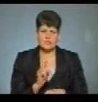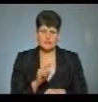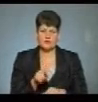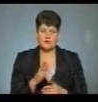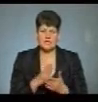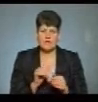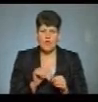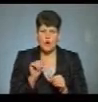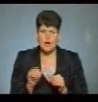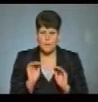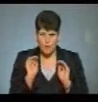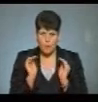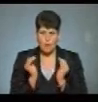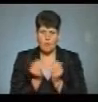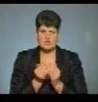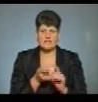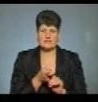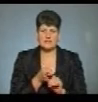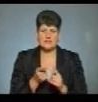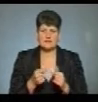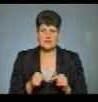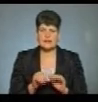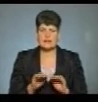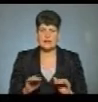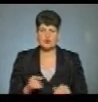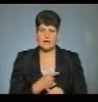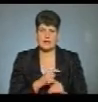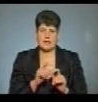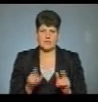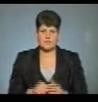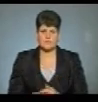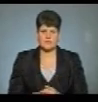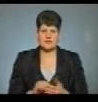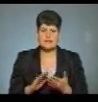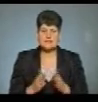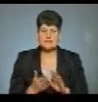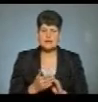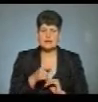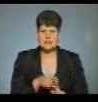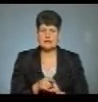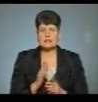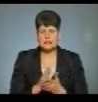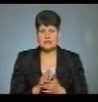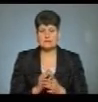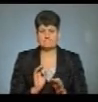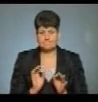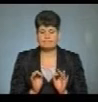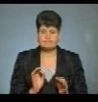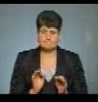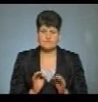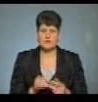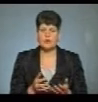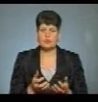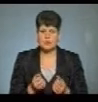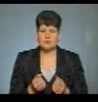перебувають в окремому боксі інфекційного відділення дитячої лікарні. Стан їх є стабільний. Вони отримують